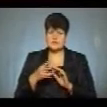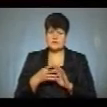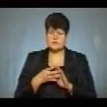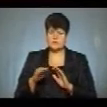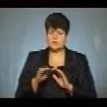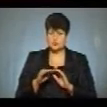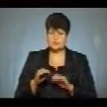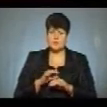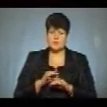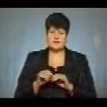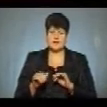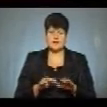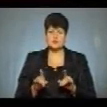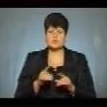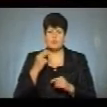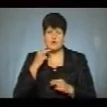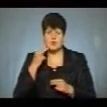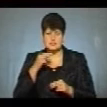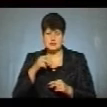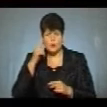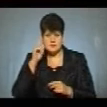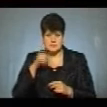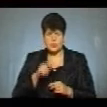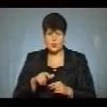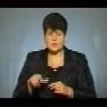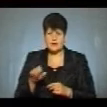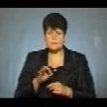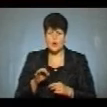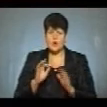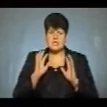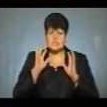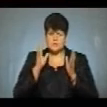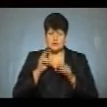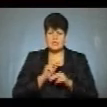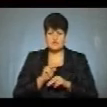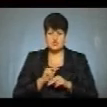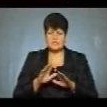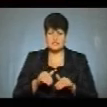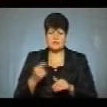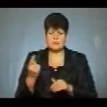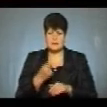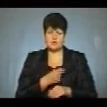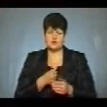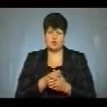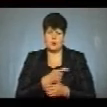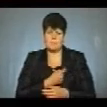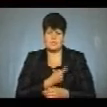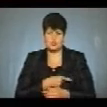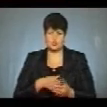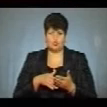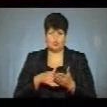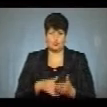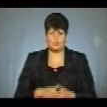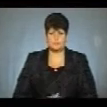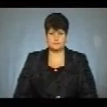жовтня проводять акції, щоб поліпшити обізнаність людей про інсульт, навчити надавати першу домедичну допомогу, розповіла Галина